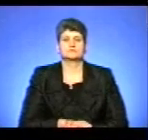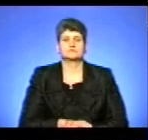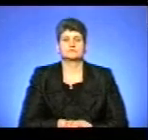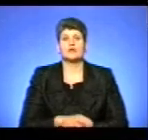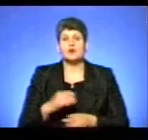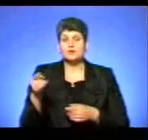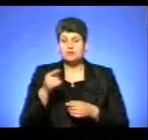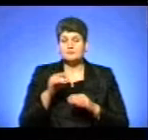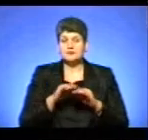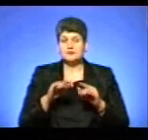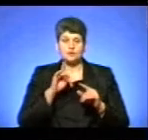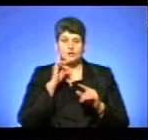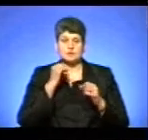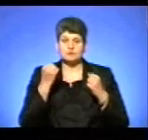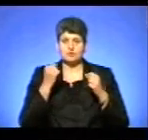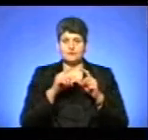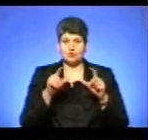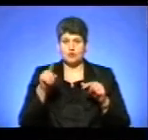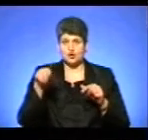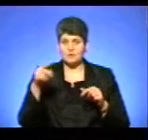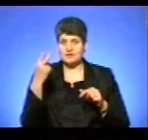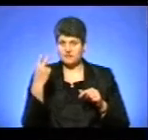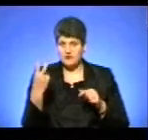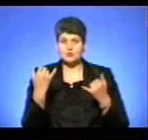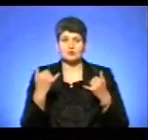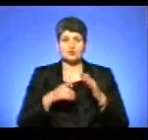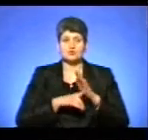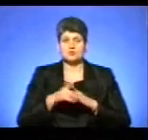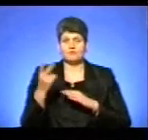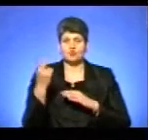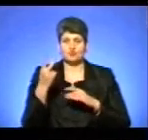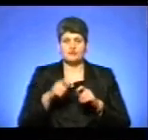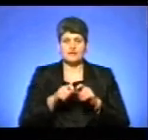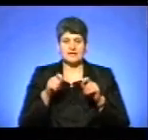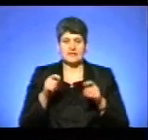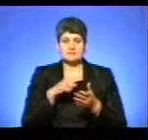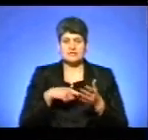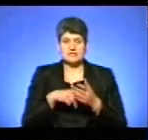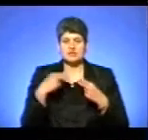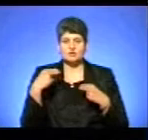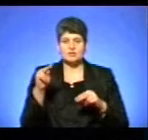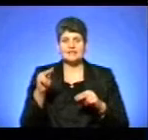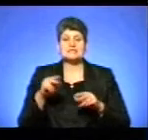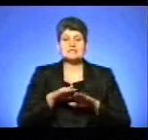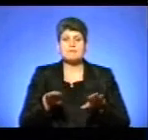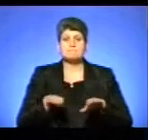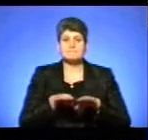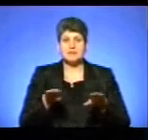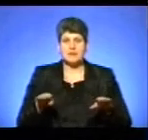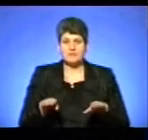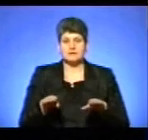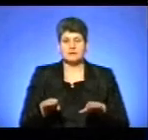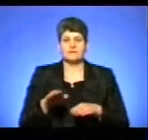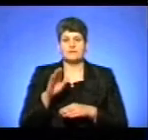У Тернопільській дитячо-юнацькій спортивній школі номер 2 сьогодні розпочався другий відкритий міський чемпіонат з плавання пам'яті воїна АТО